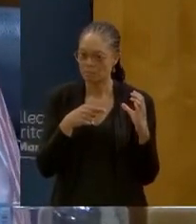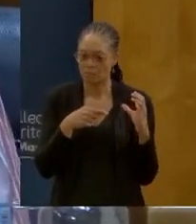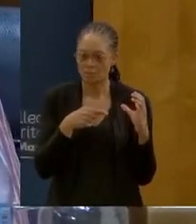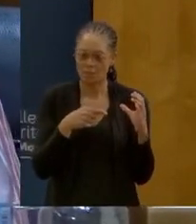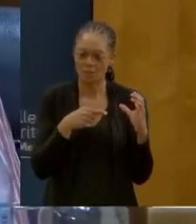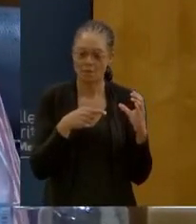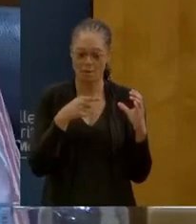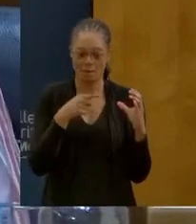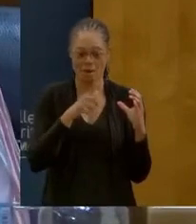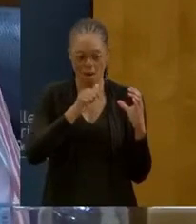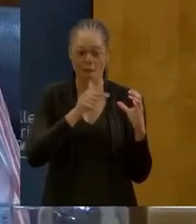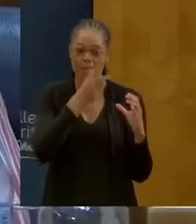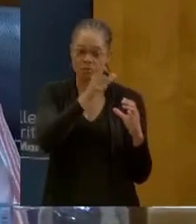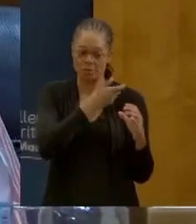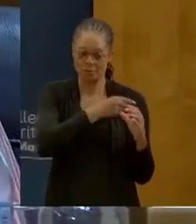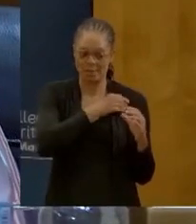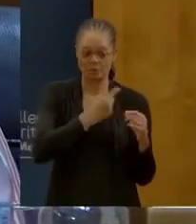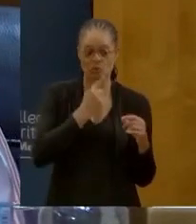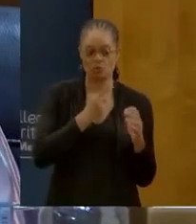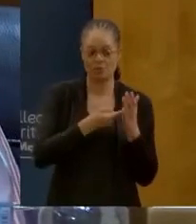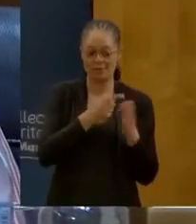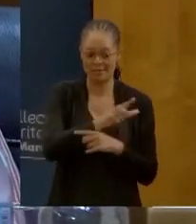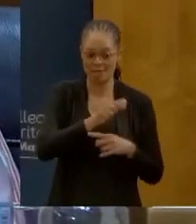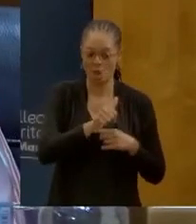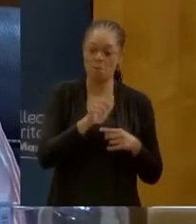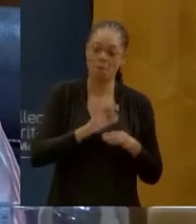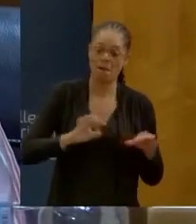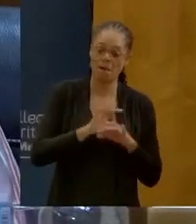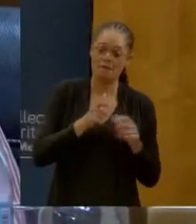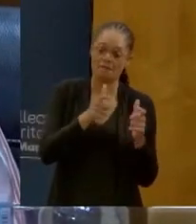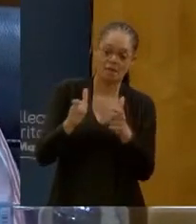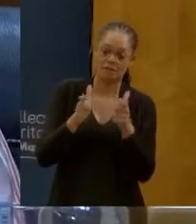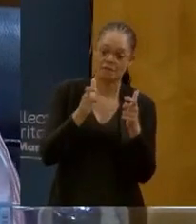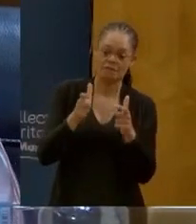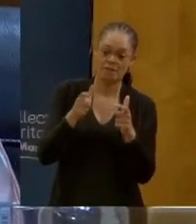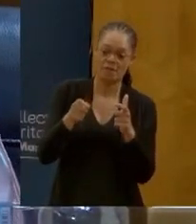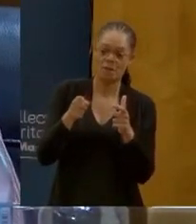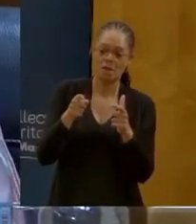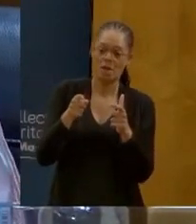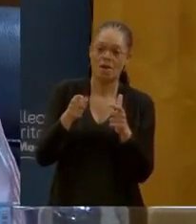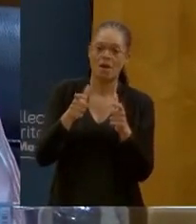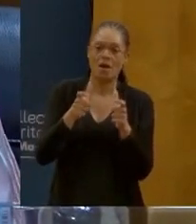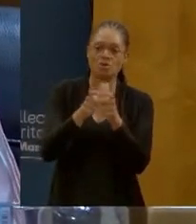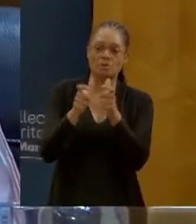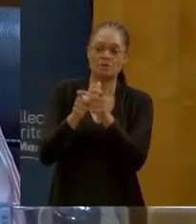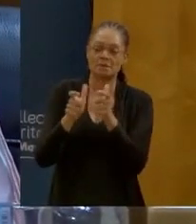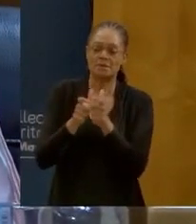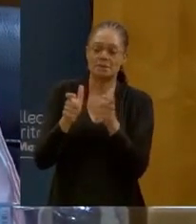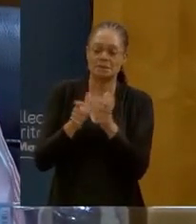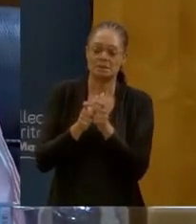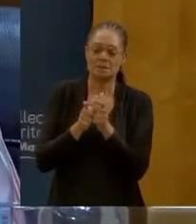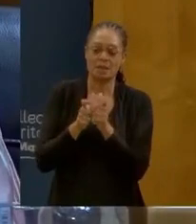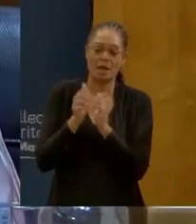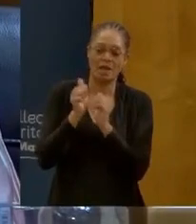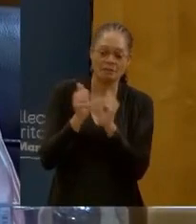2021, ne vérifiaient pas si les entreprises étaient à jour de leurs obligations